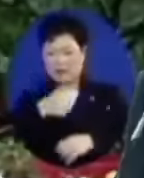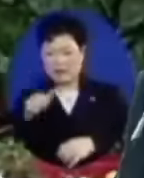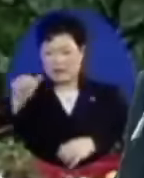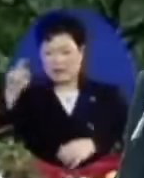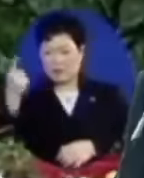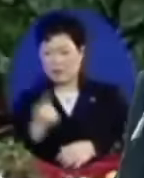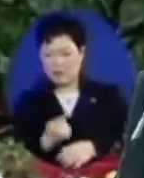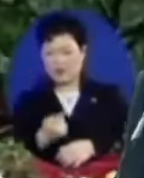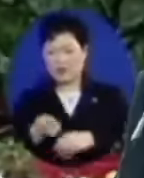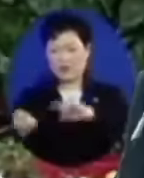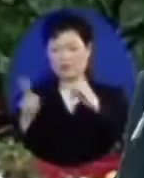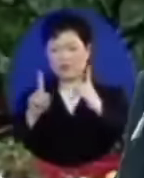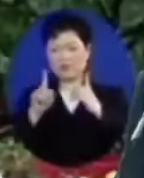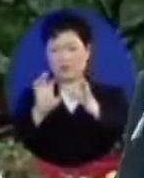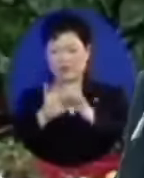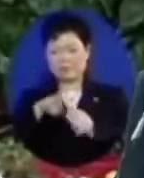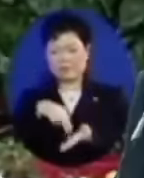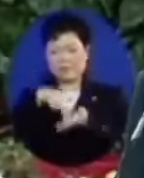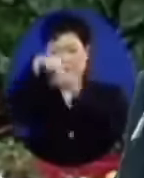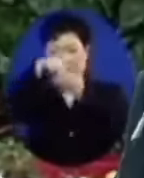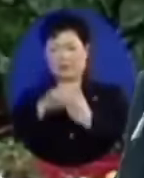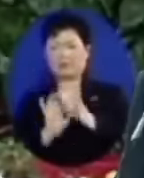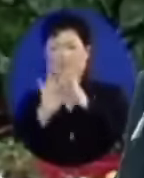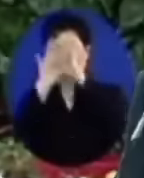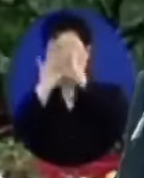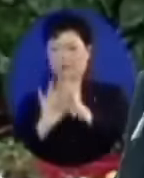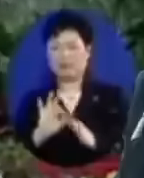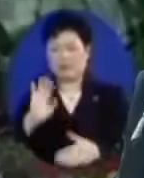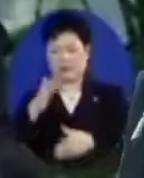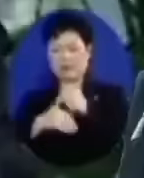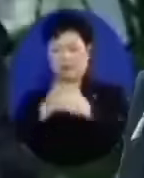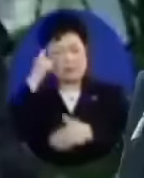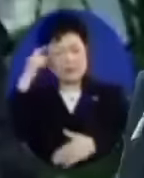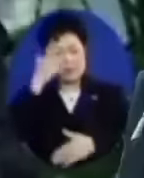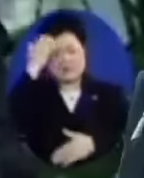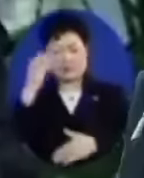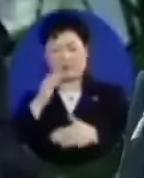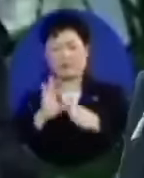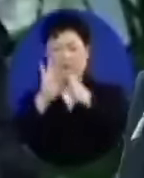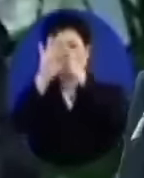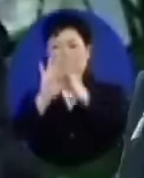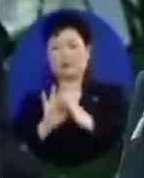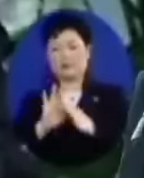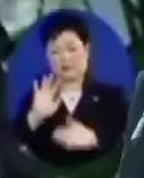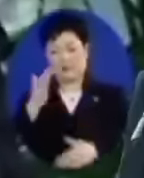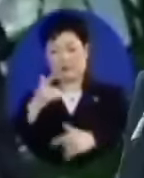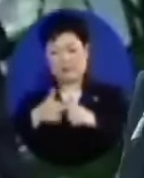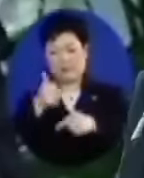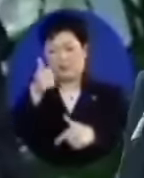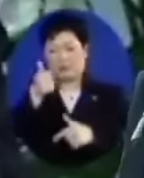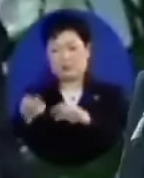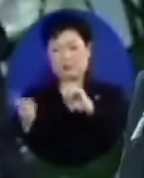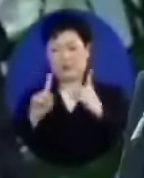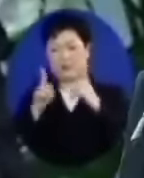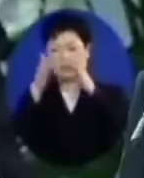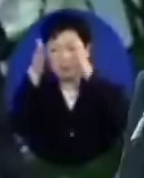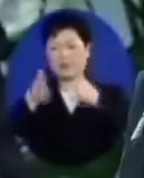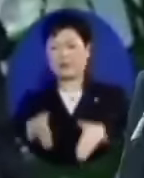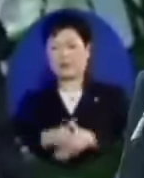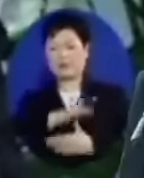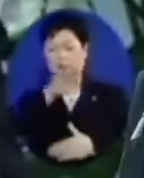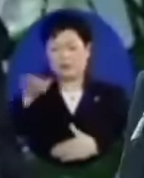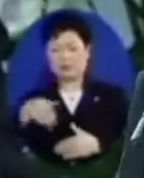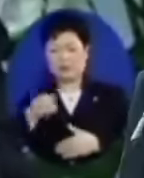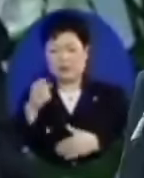사이에 부활한 사닥다리가 연결되어 있는 것입니다. 하나님의 성령으로 연결되어 있는 것입니다. 예수님이 부활하심으로 말미암아